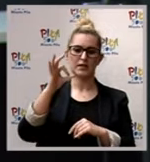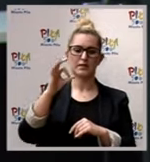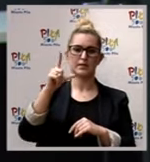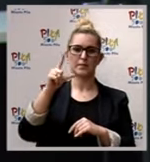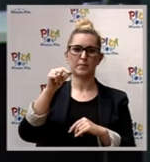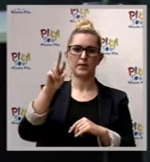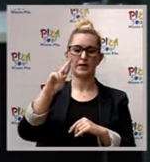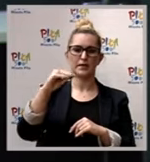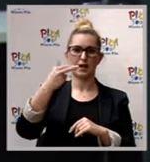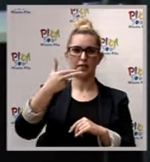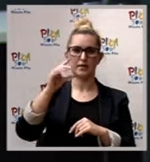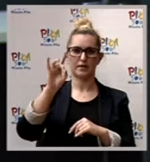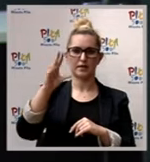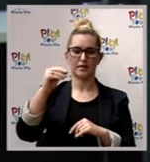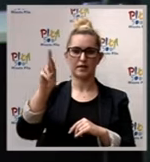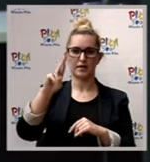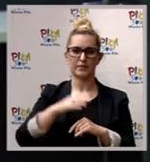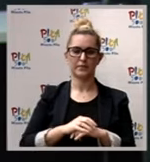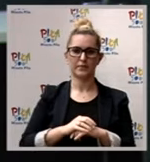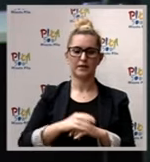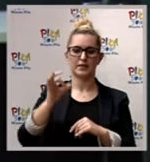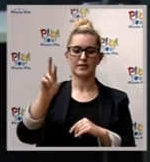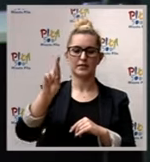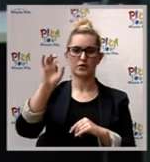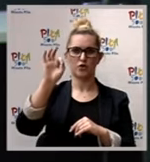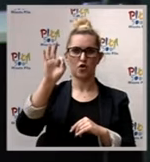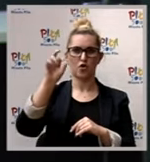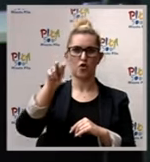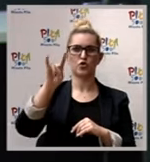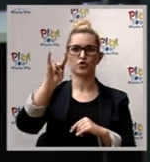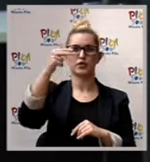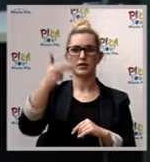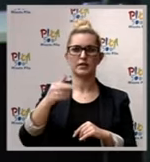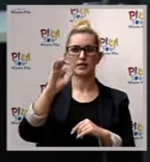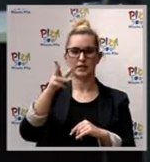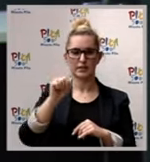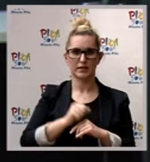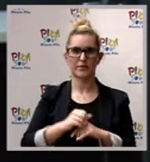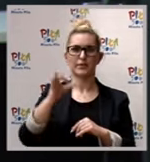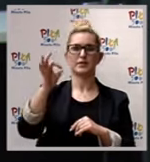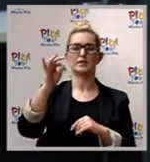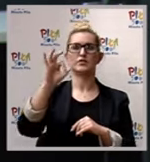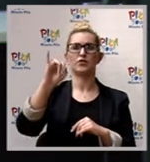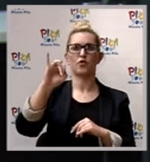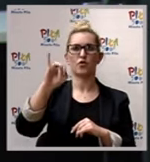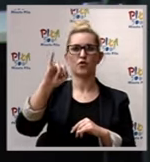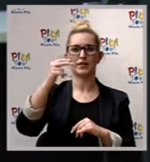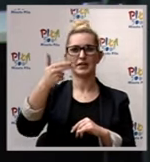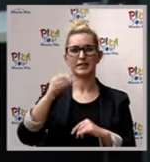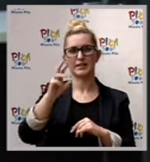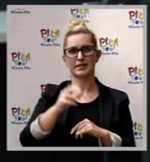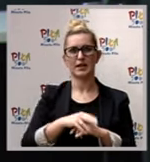Sprenger, Grażyna Sroczyńska, Elżbieta Irena Stoińska, Ewa